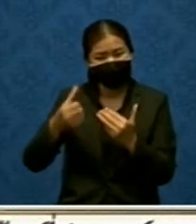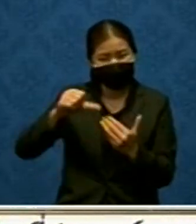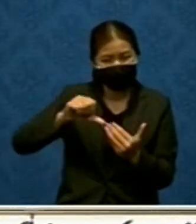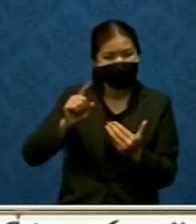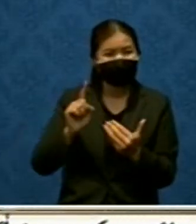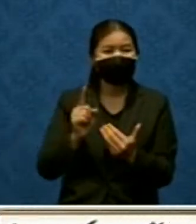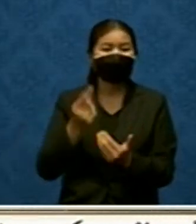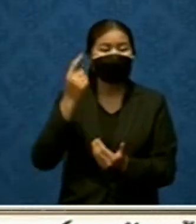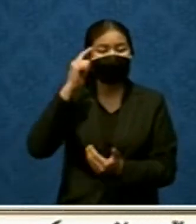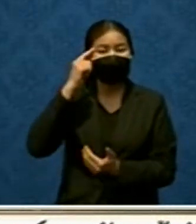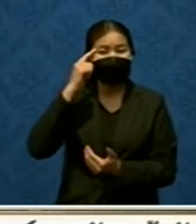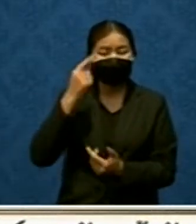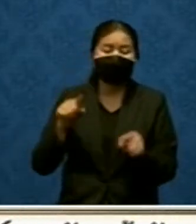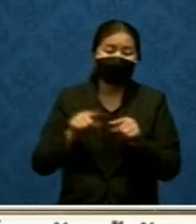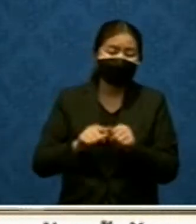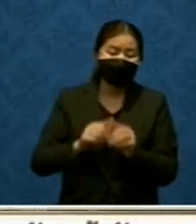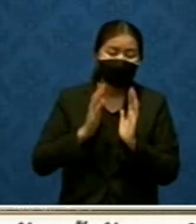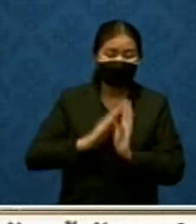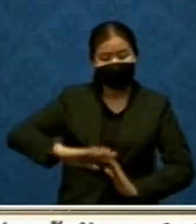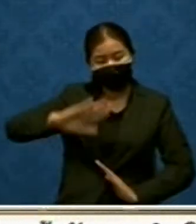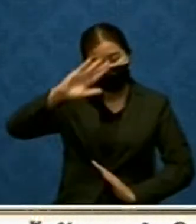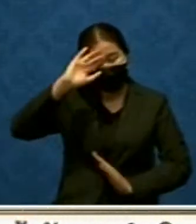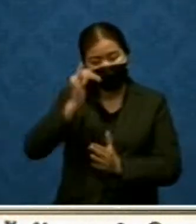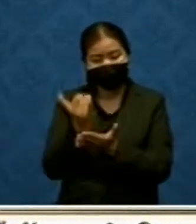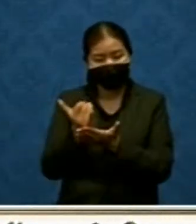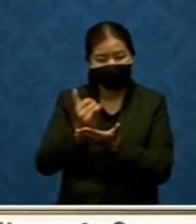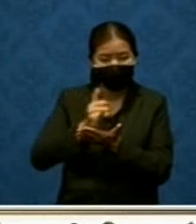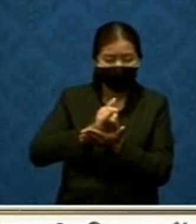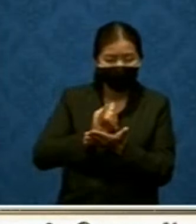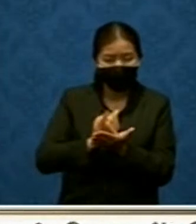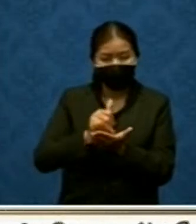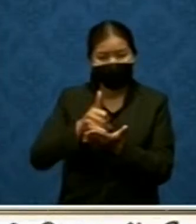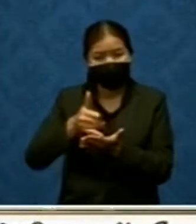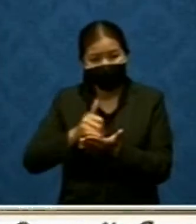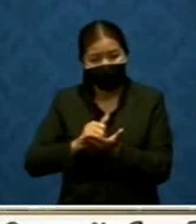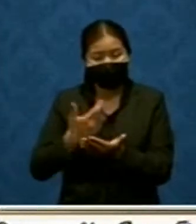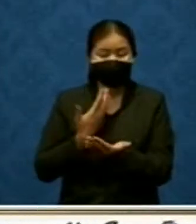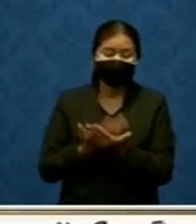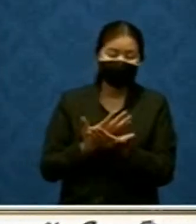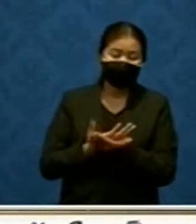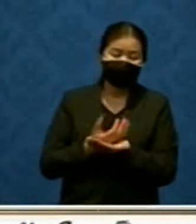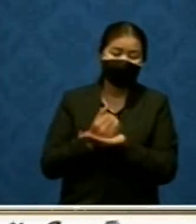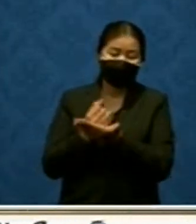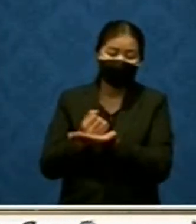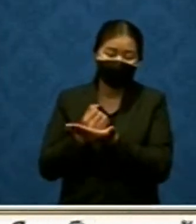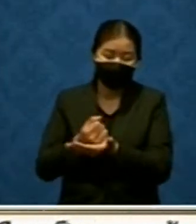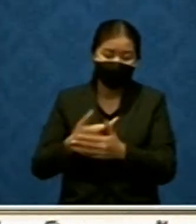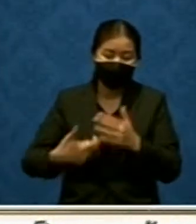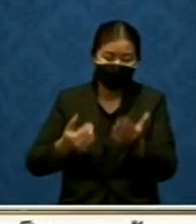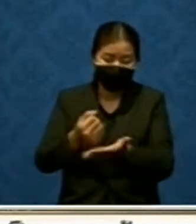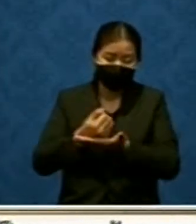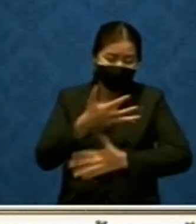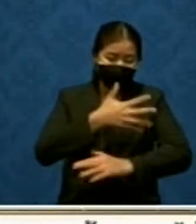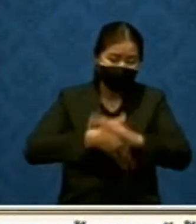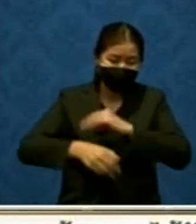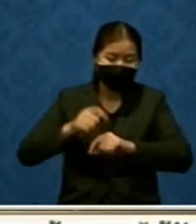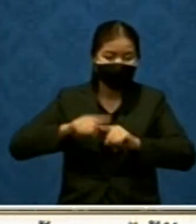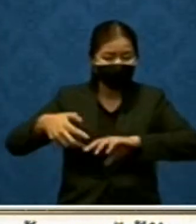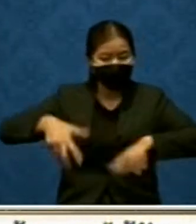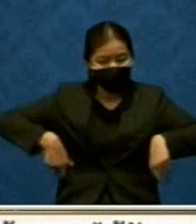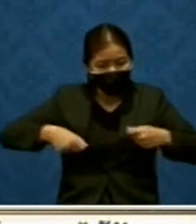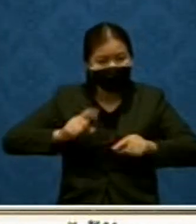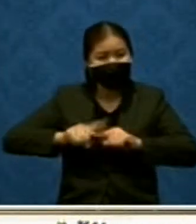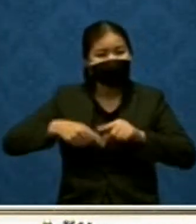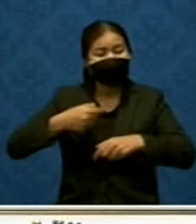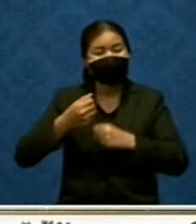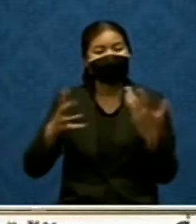มอนกับคนป่วย expanding้ฟื้น แต่ไมได้จัทำงบประมาณในการทำกยอภาบัมบท ให้กัเศรกิจข